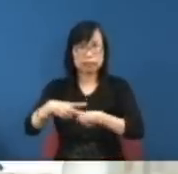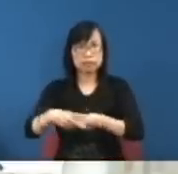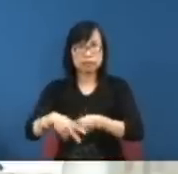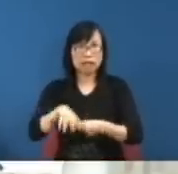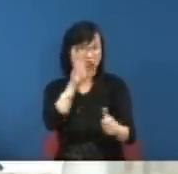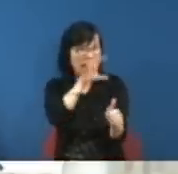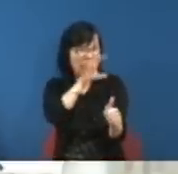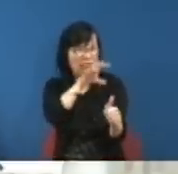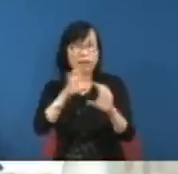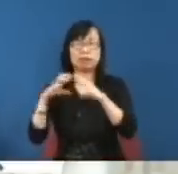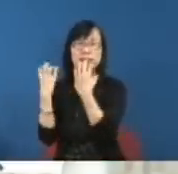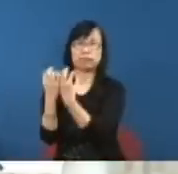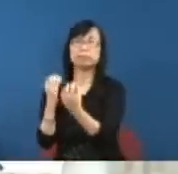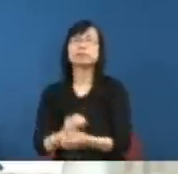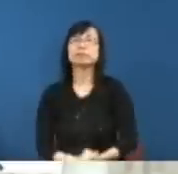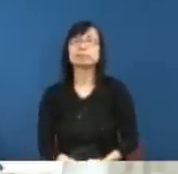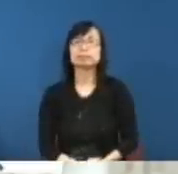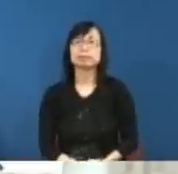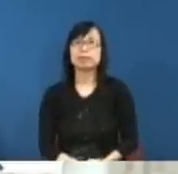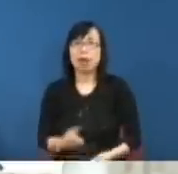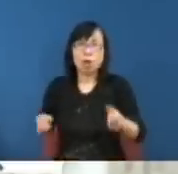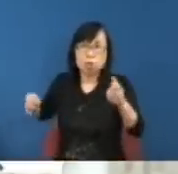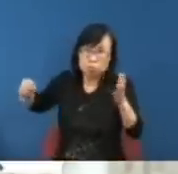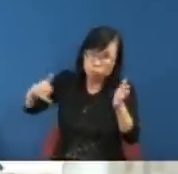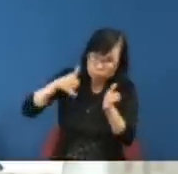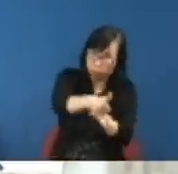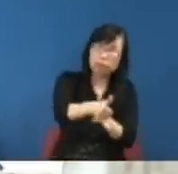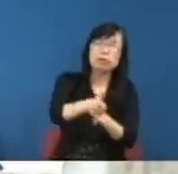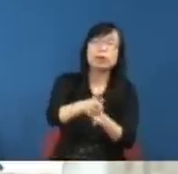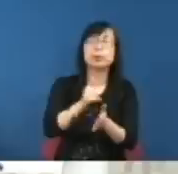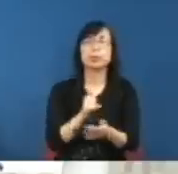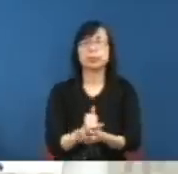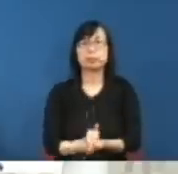譴責群眾，係咪？哦，衝入去嗰、那個